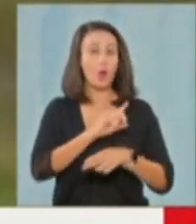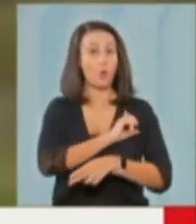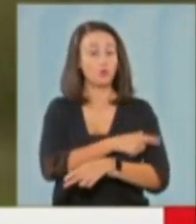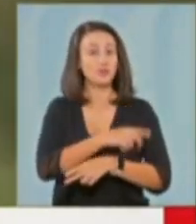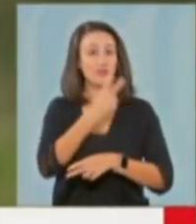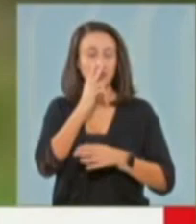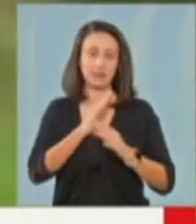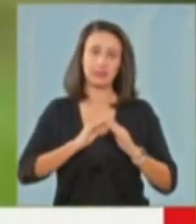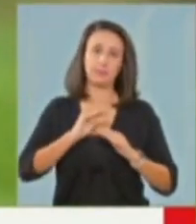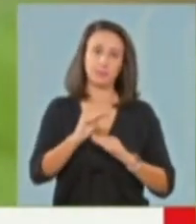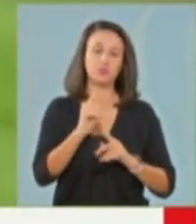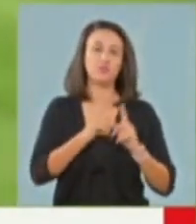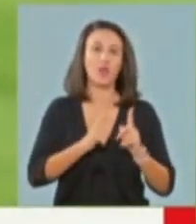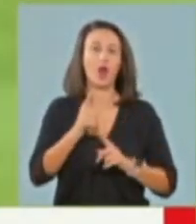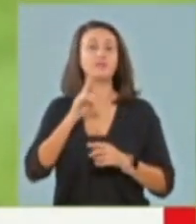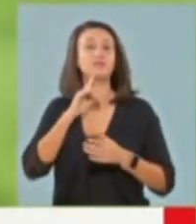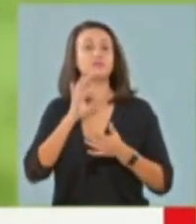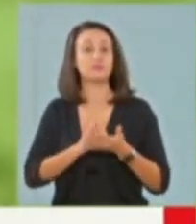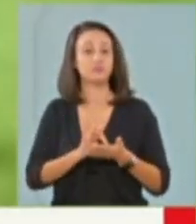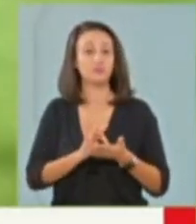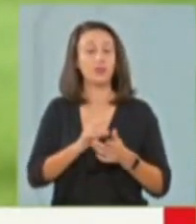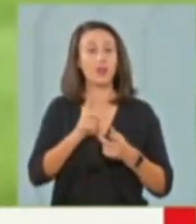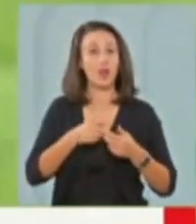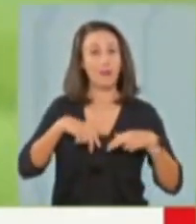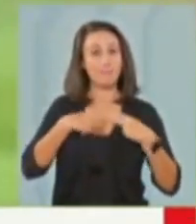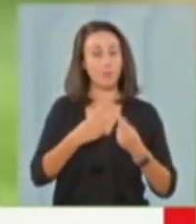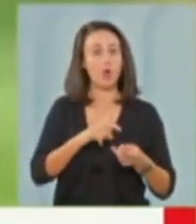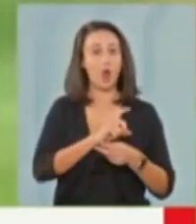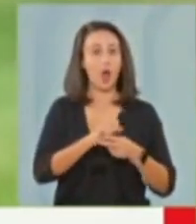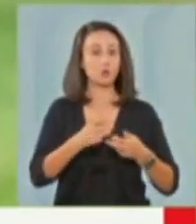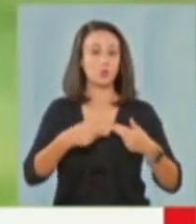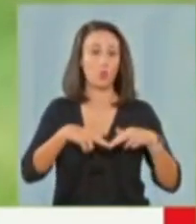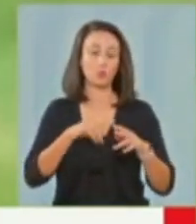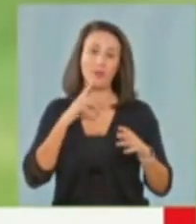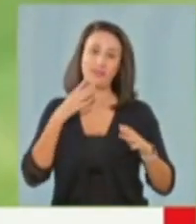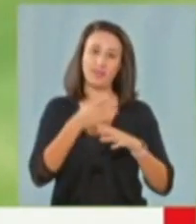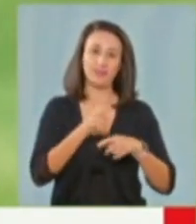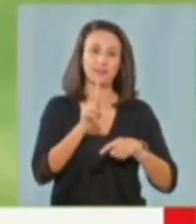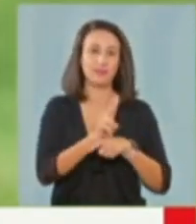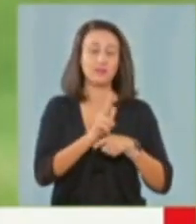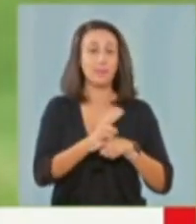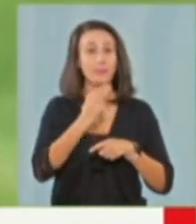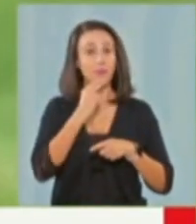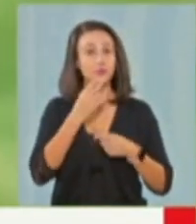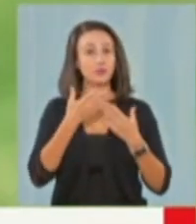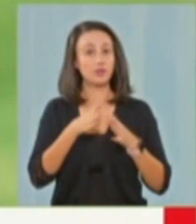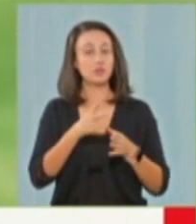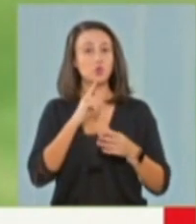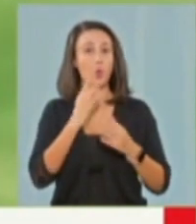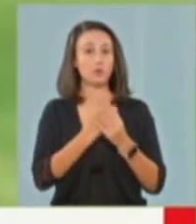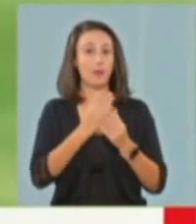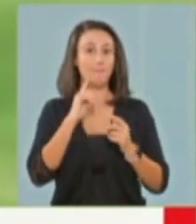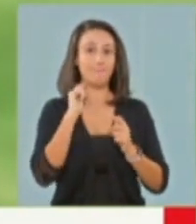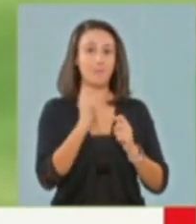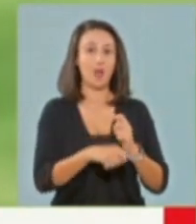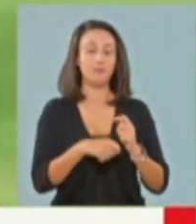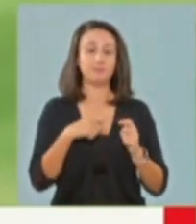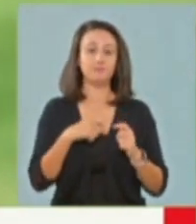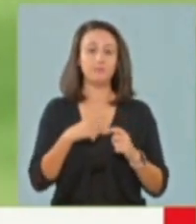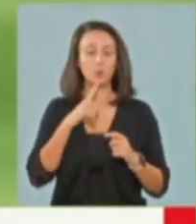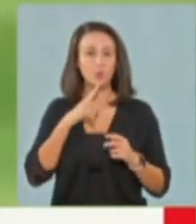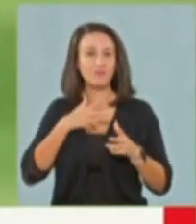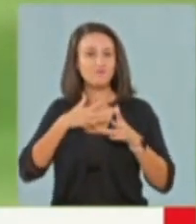se văd depășite de fiecare dată revenind la cazul nostru din Vrancea acesta a intrat în atenția poliției și a fost deschis un dosar penal pentru braconaj